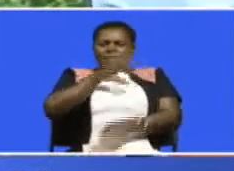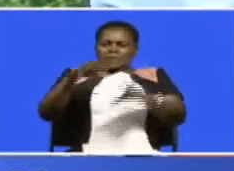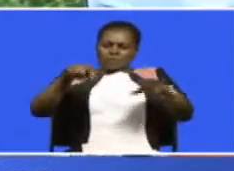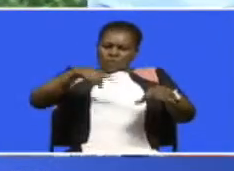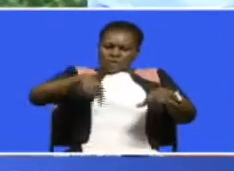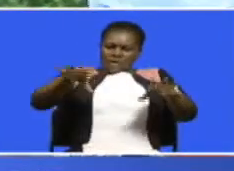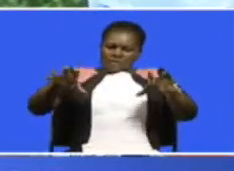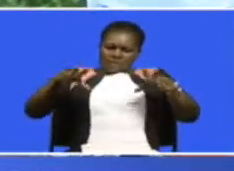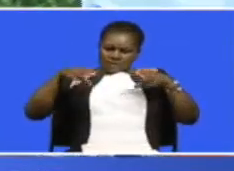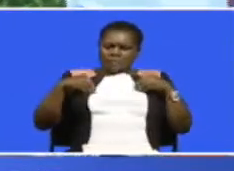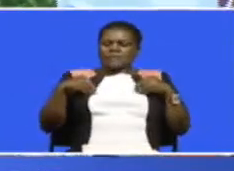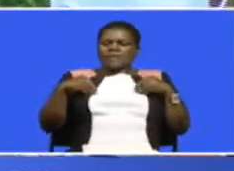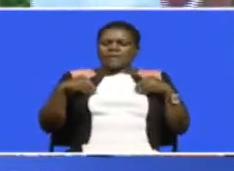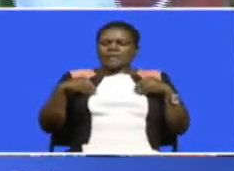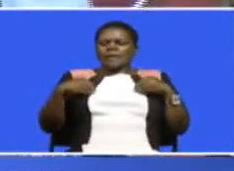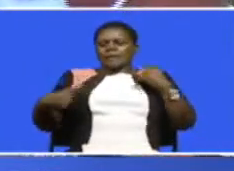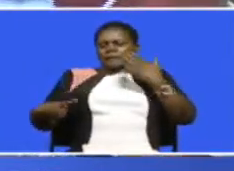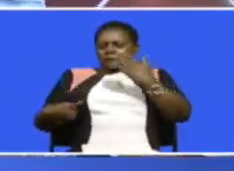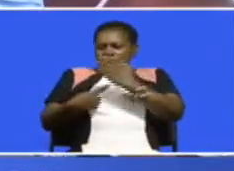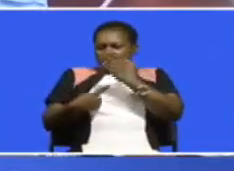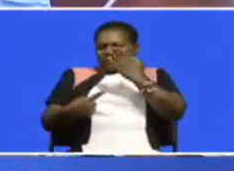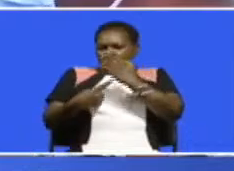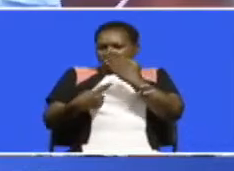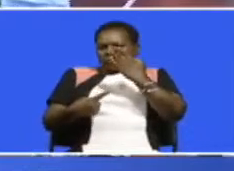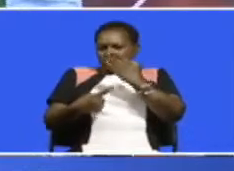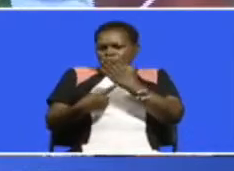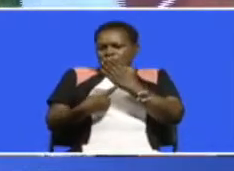embrace mambo ya technology